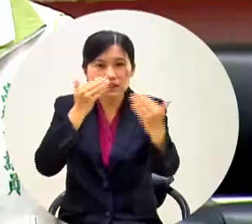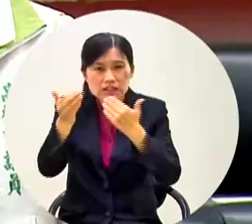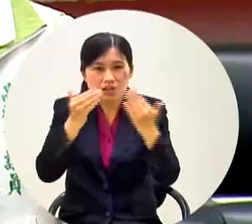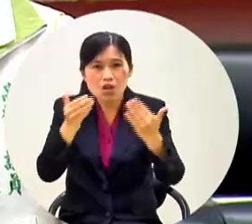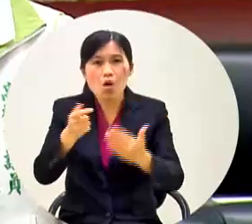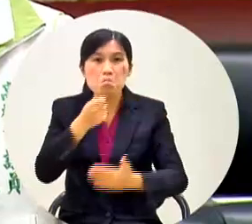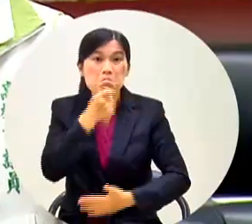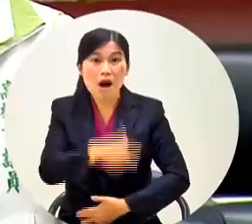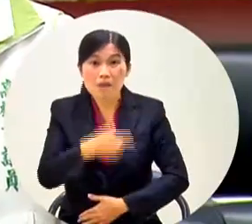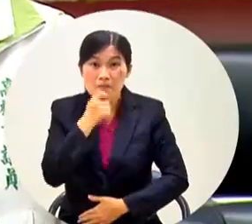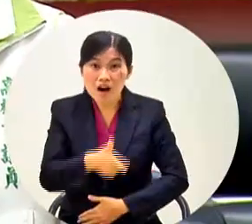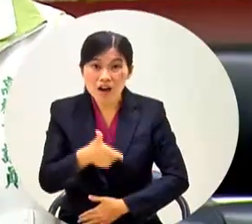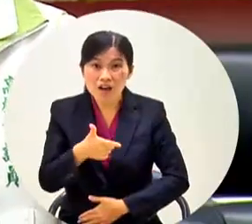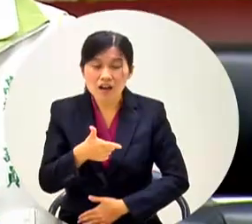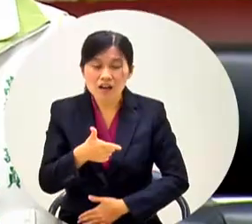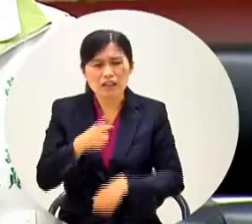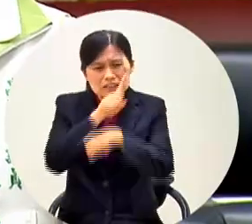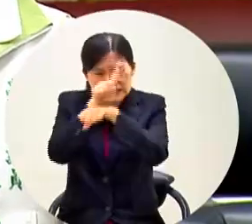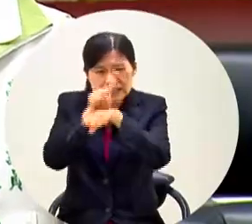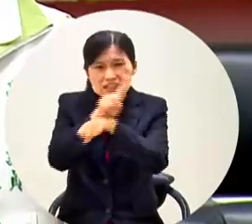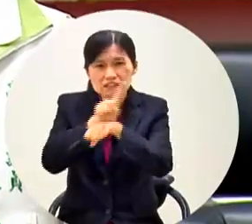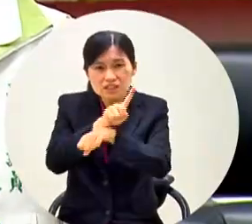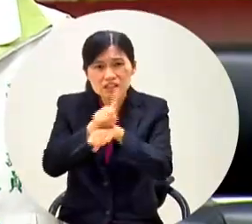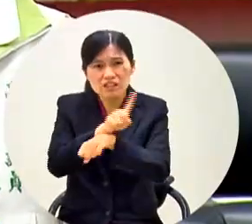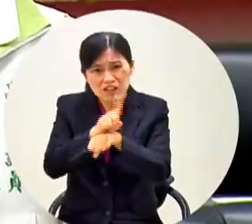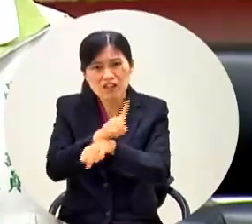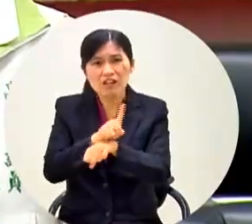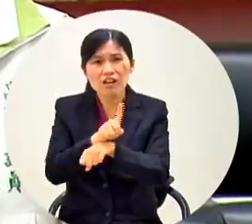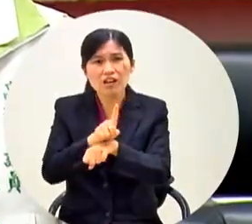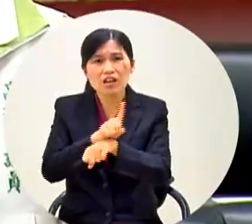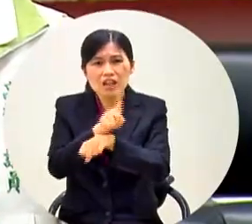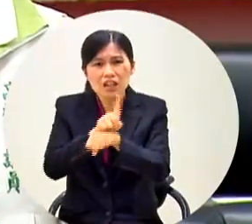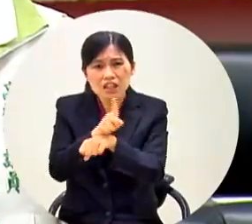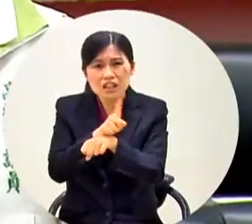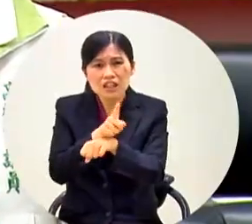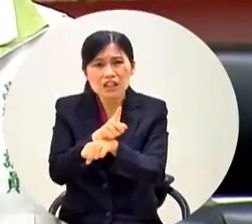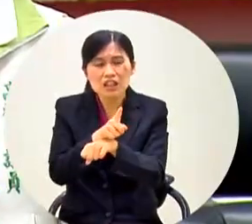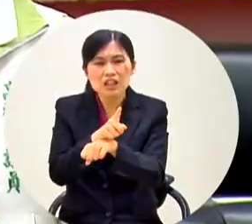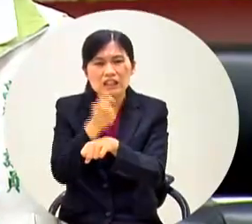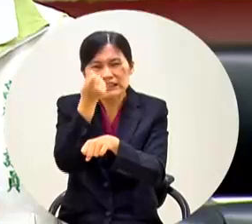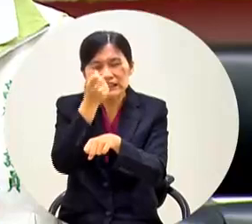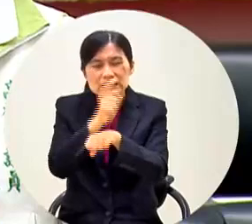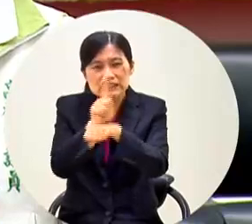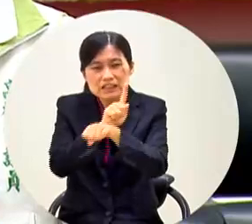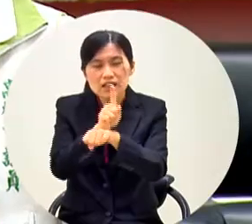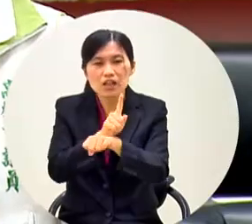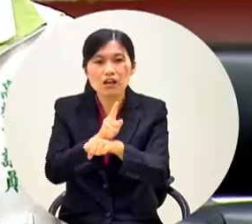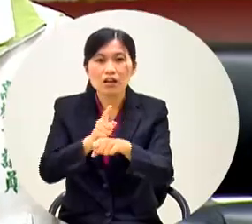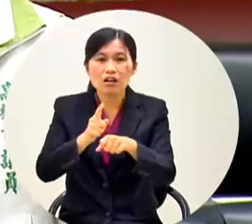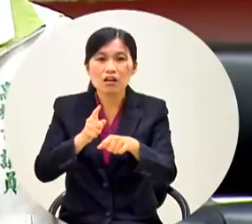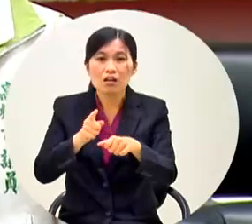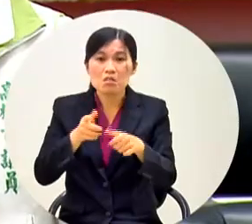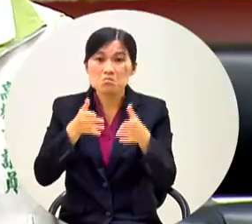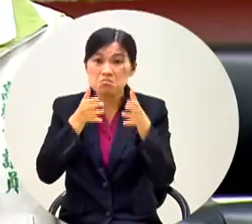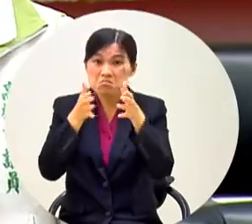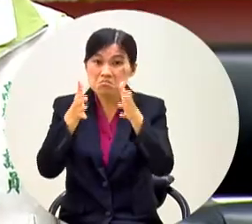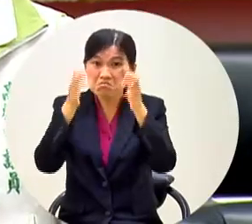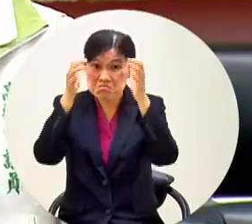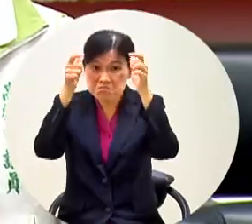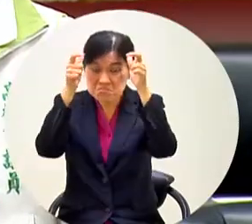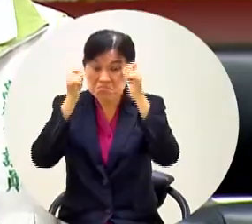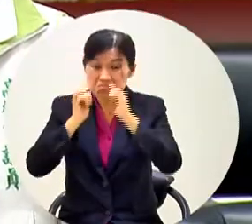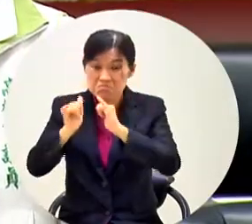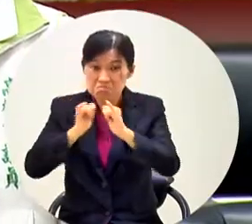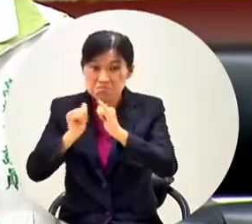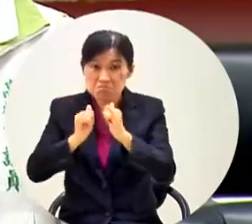好。不愿意面对高雄市民，不愿意面对高雄市议会，让副议长这么难